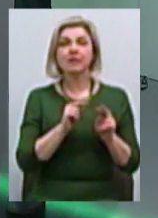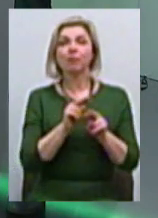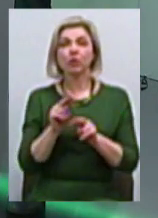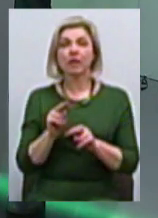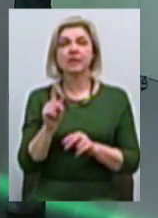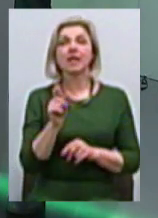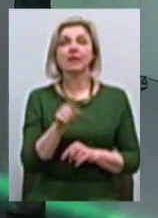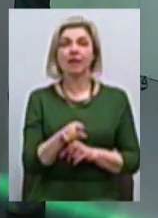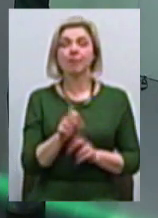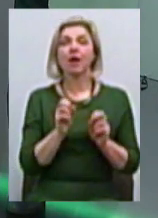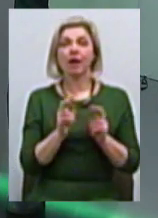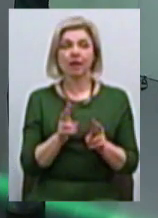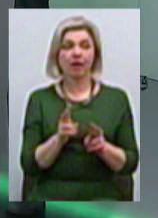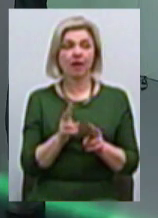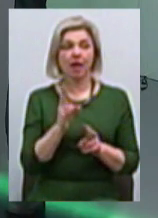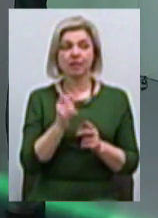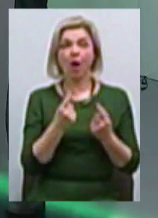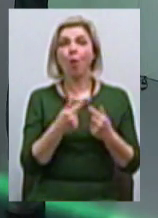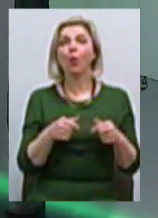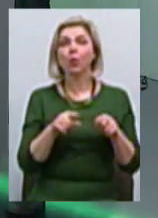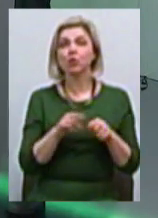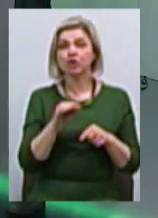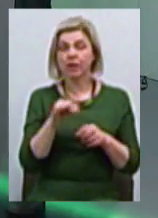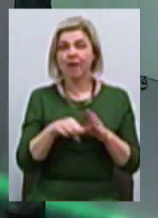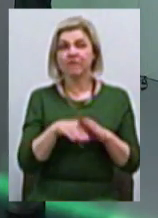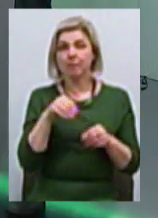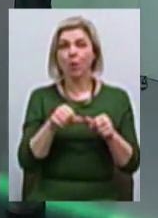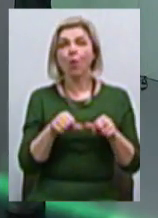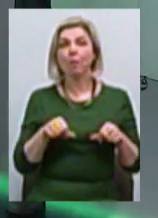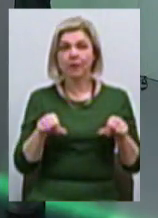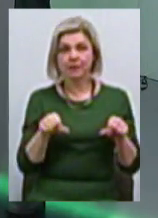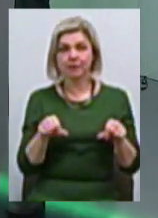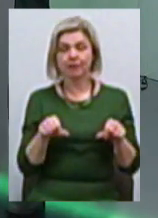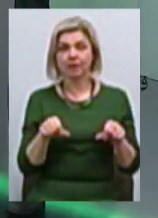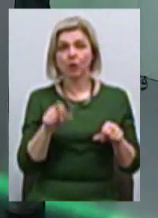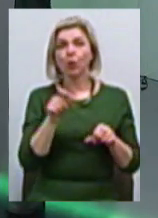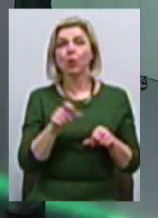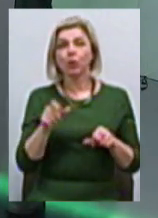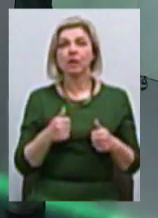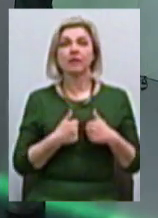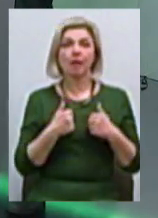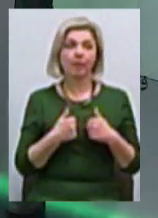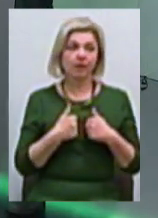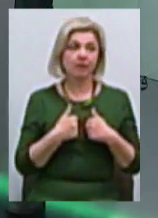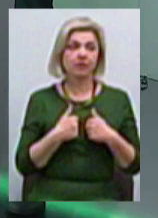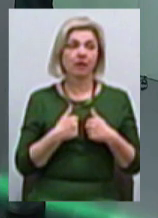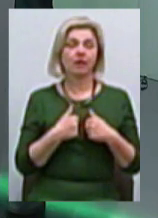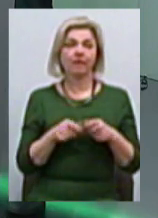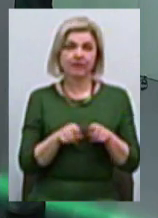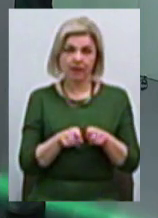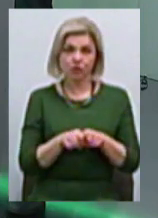тим, як на окружній виборчій комісії люди намагаються і все ще